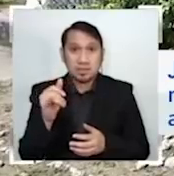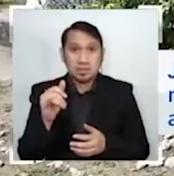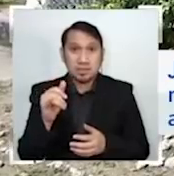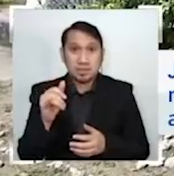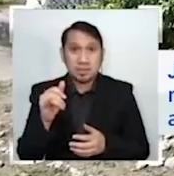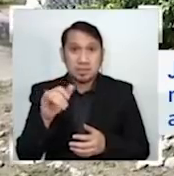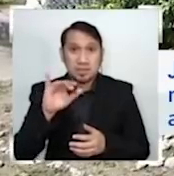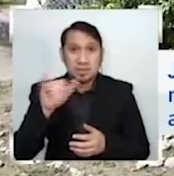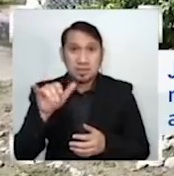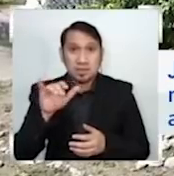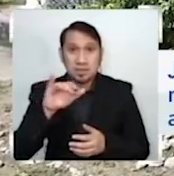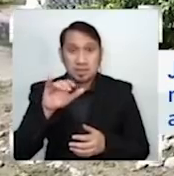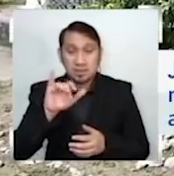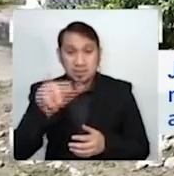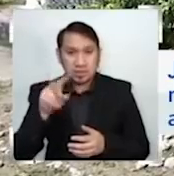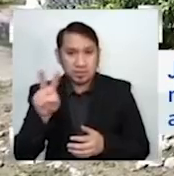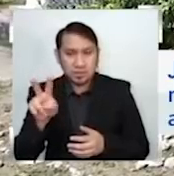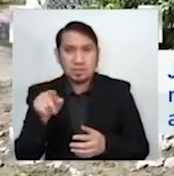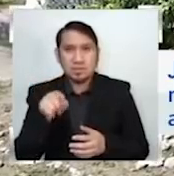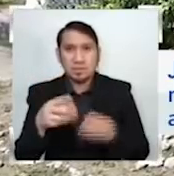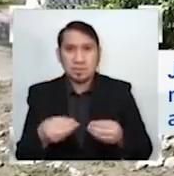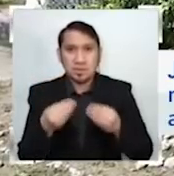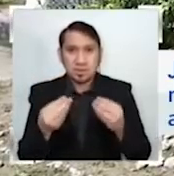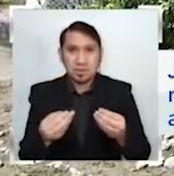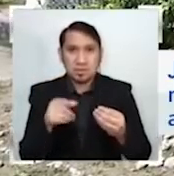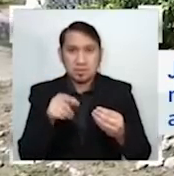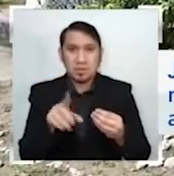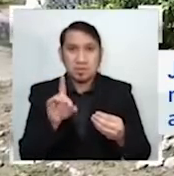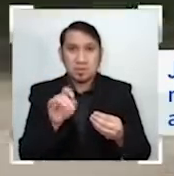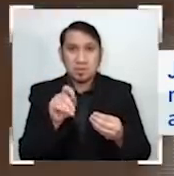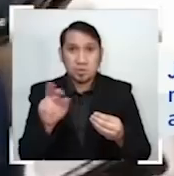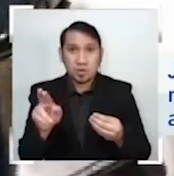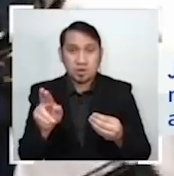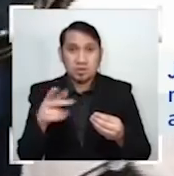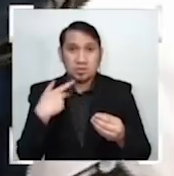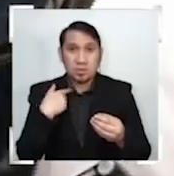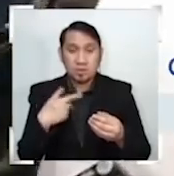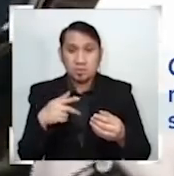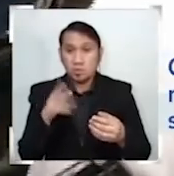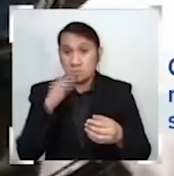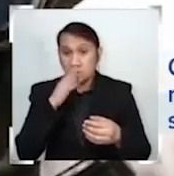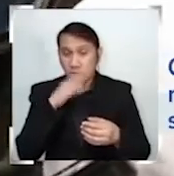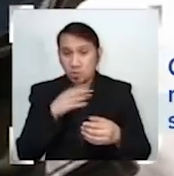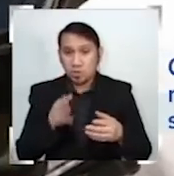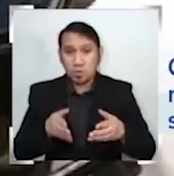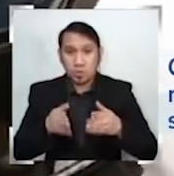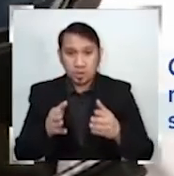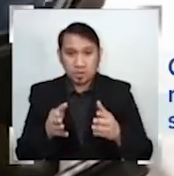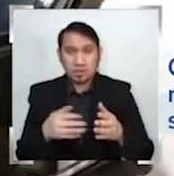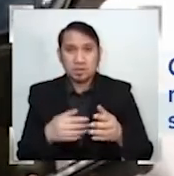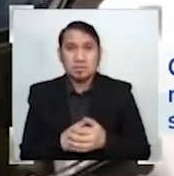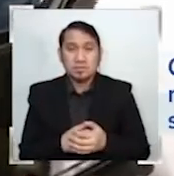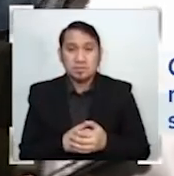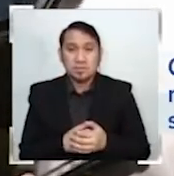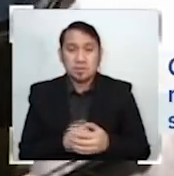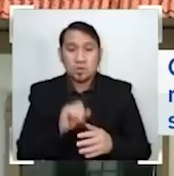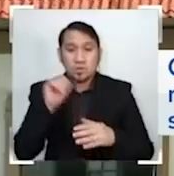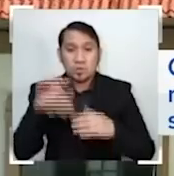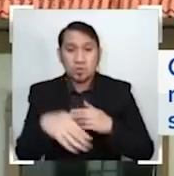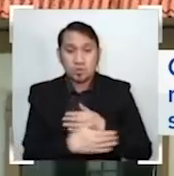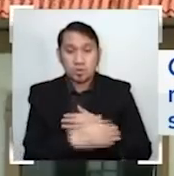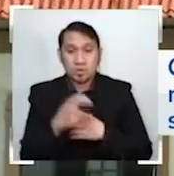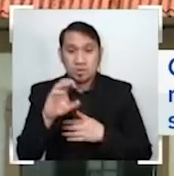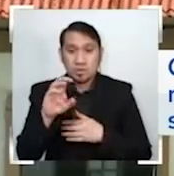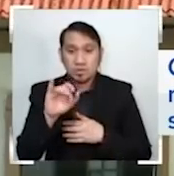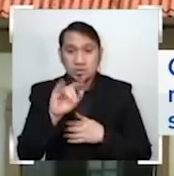DOTR para mapabilis ang Bicol Express Railway Project. Hinikayat ni Sorsogon Governor Cheese Escudero ang dole na